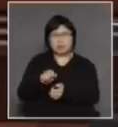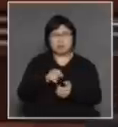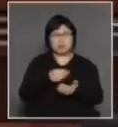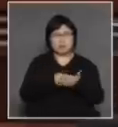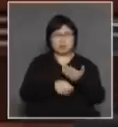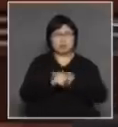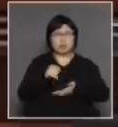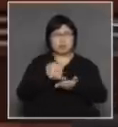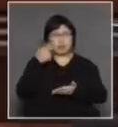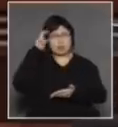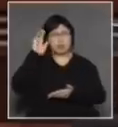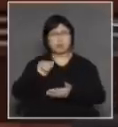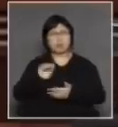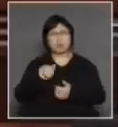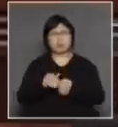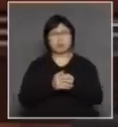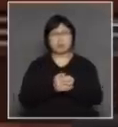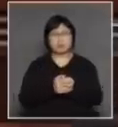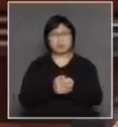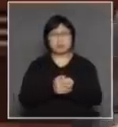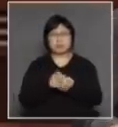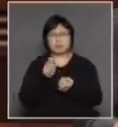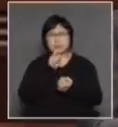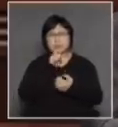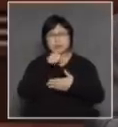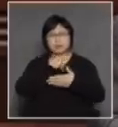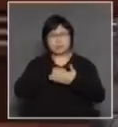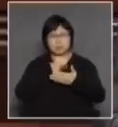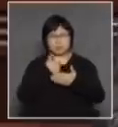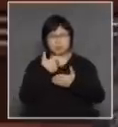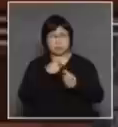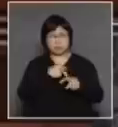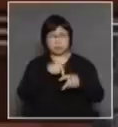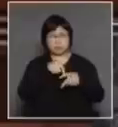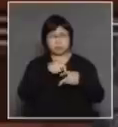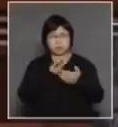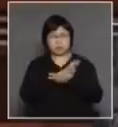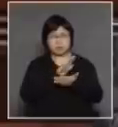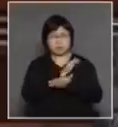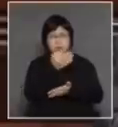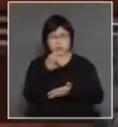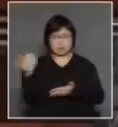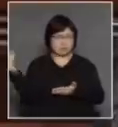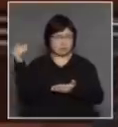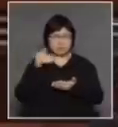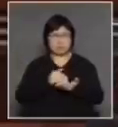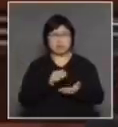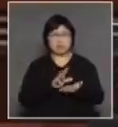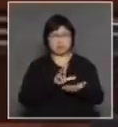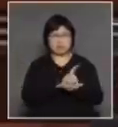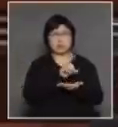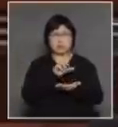嘅。但係如果你有一個結構性盈餘，回歸十幾年以嚟，年